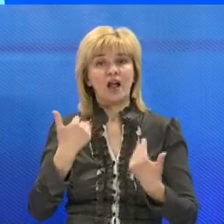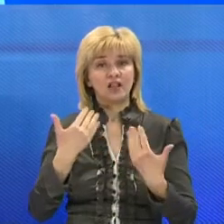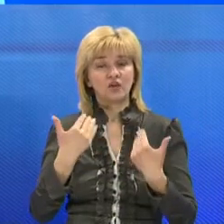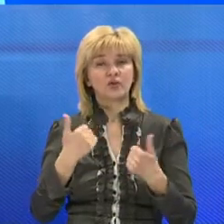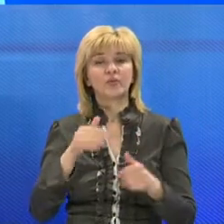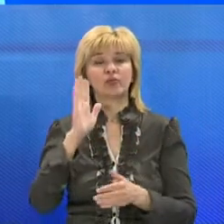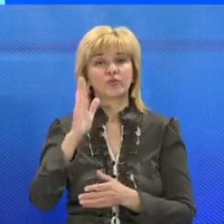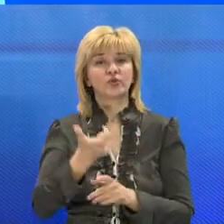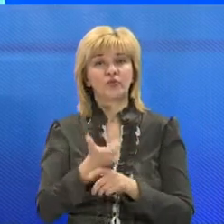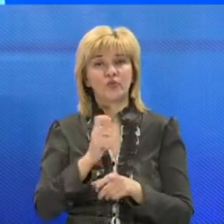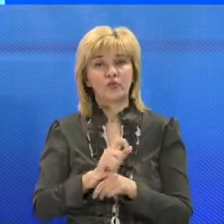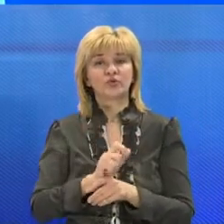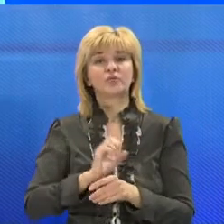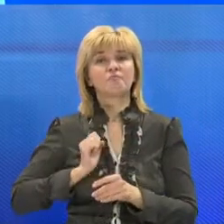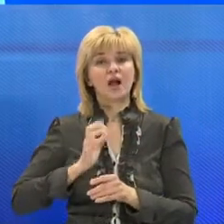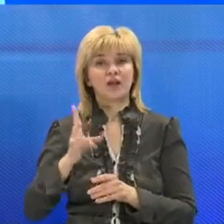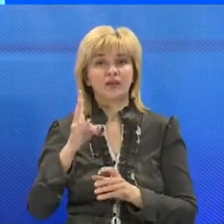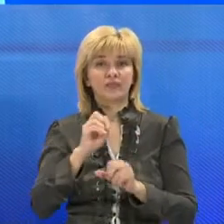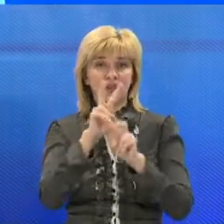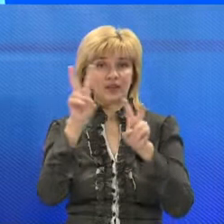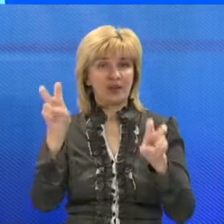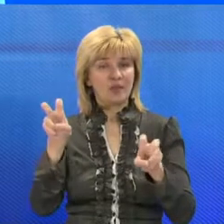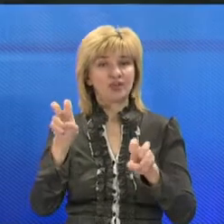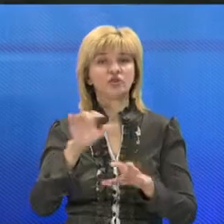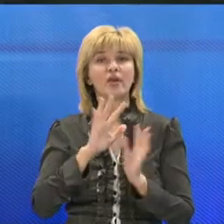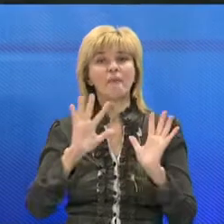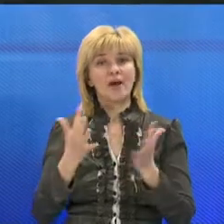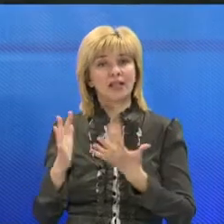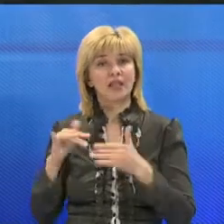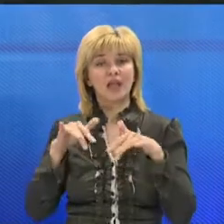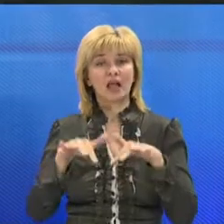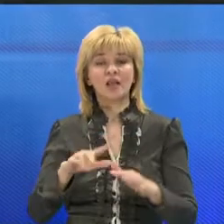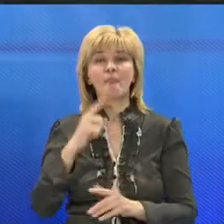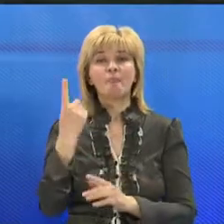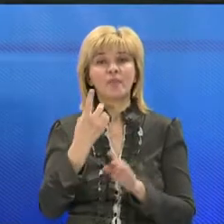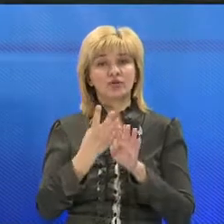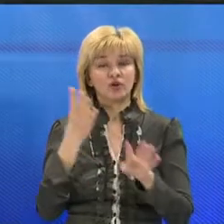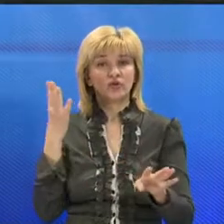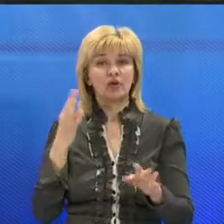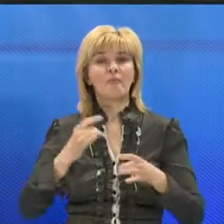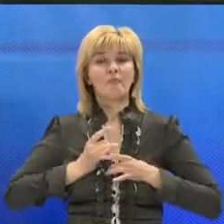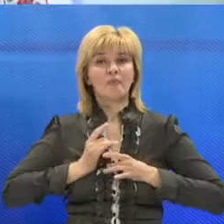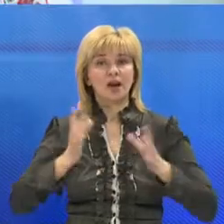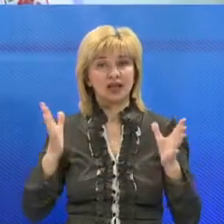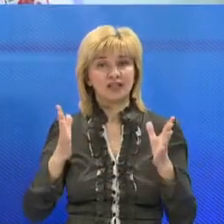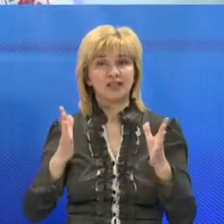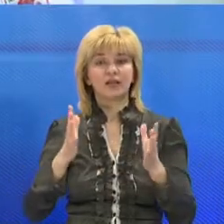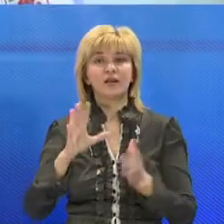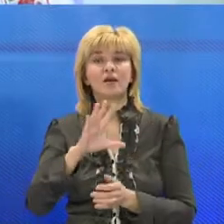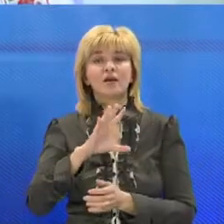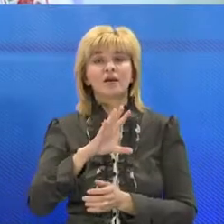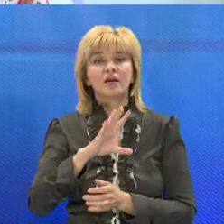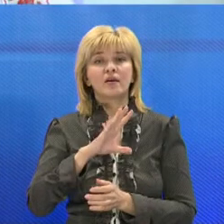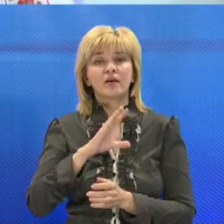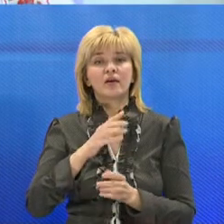особливо насыщенным на тематичные подеи и акции. Первое шерагу великое свято для маленьких читачоў, присвеченное знакомству